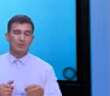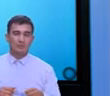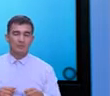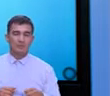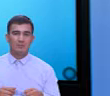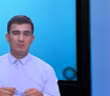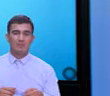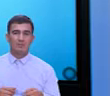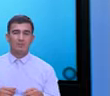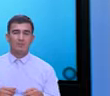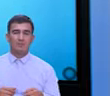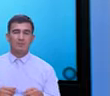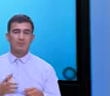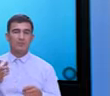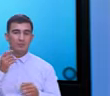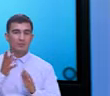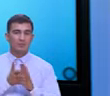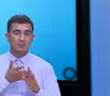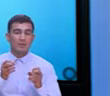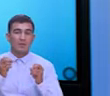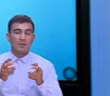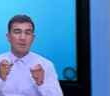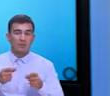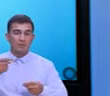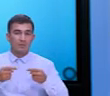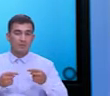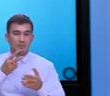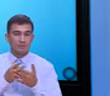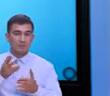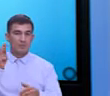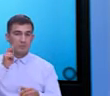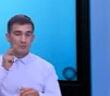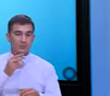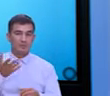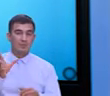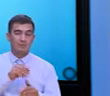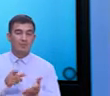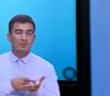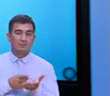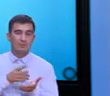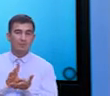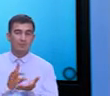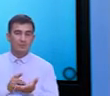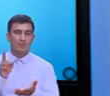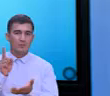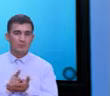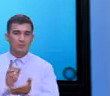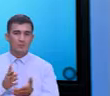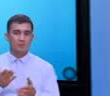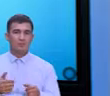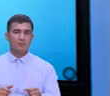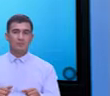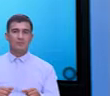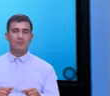bo'ladi. Tushunarlimi qanday qilib taqqoslash? Siz buni albatta daftaringizga chizib olishingiz kerak.